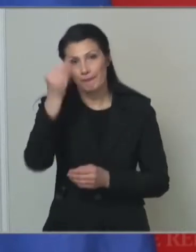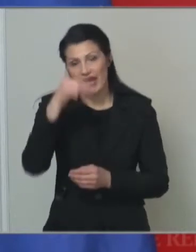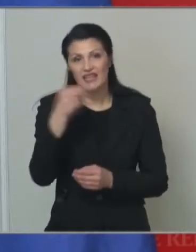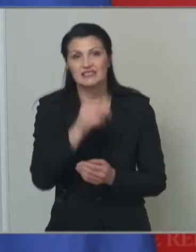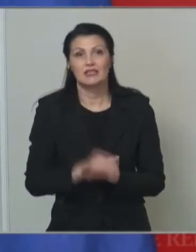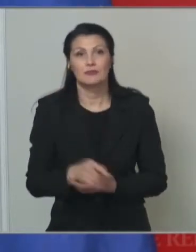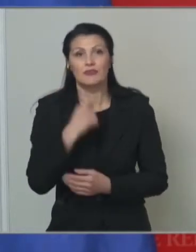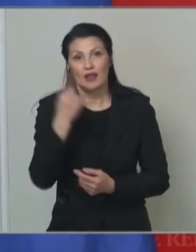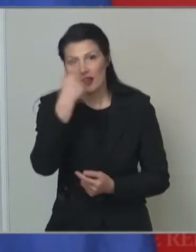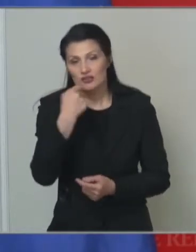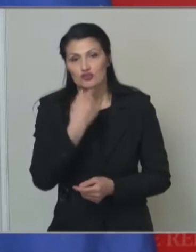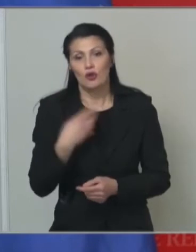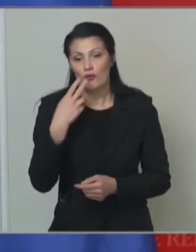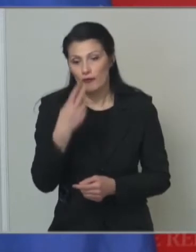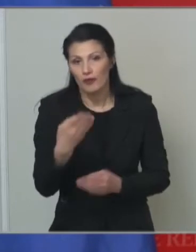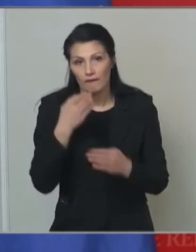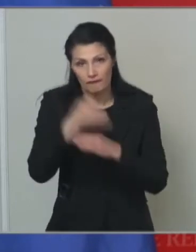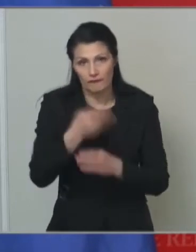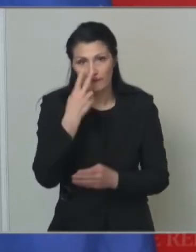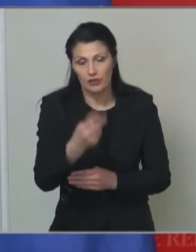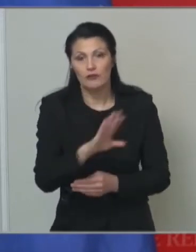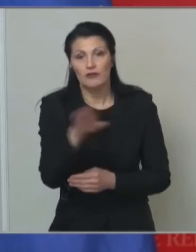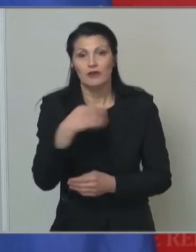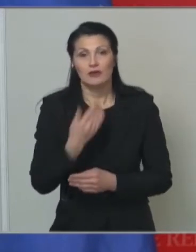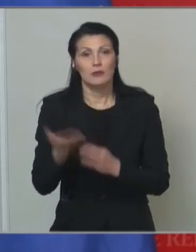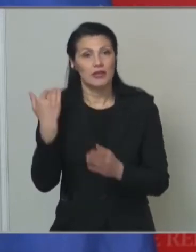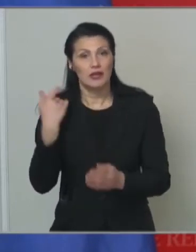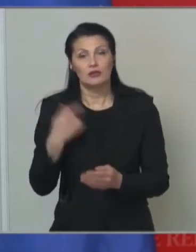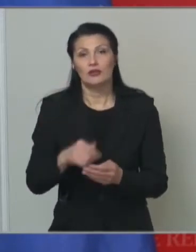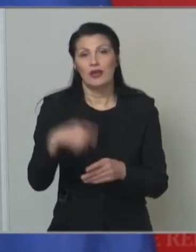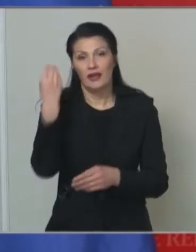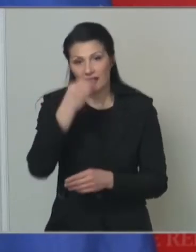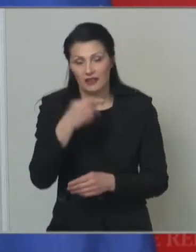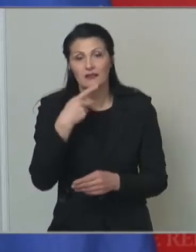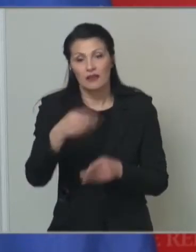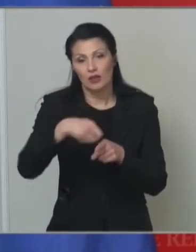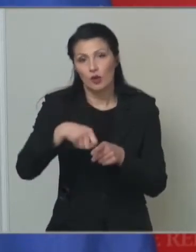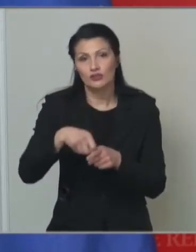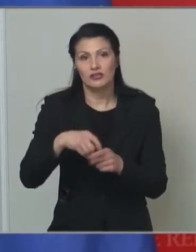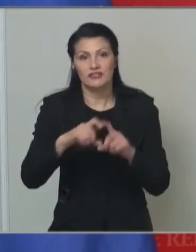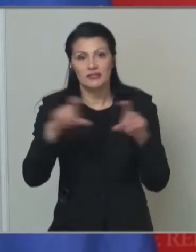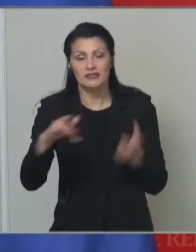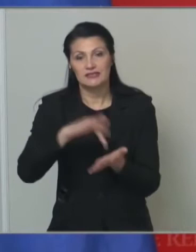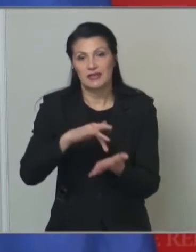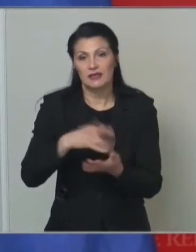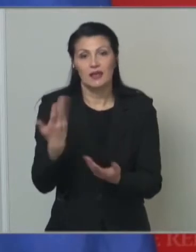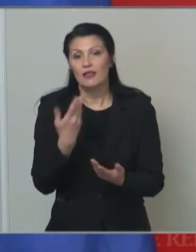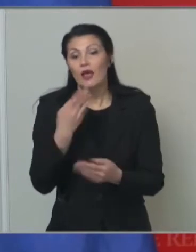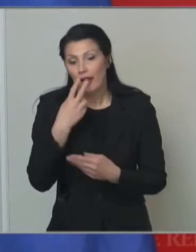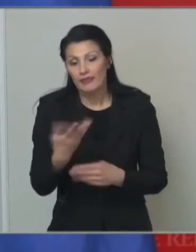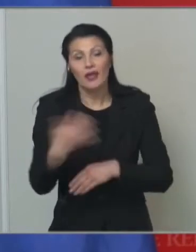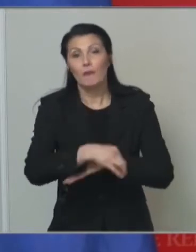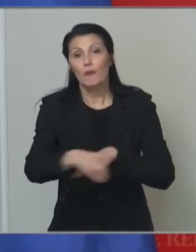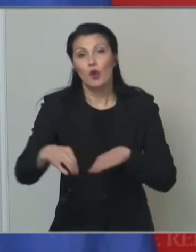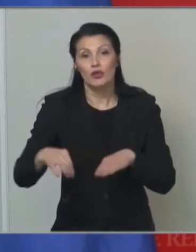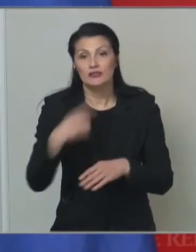Лично отидов во градскиот конзерваторски центар минатата недела за да видам докаде е проектот за конзервација